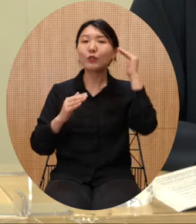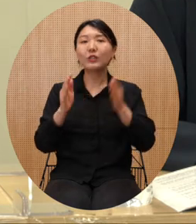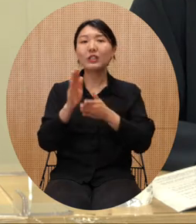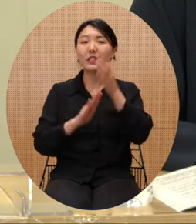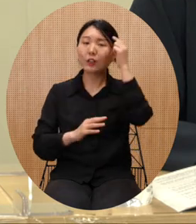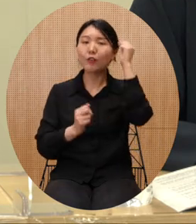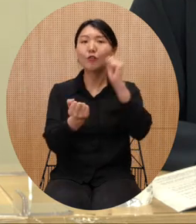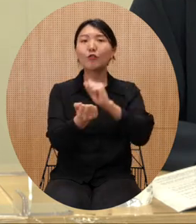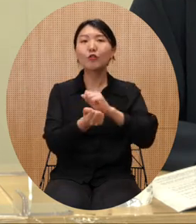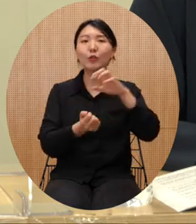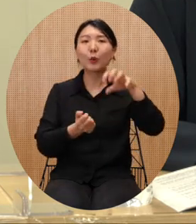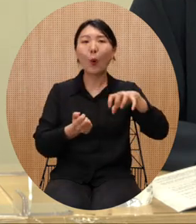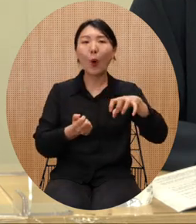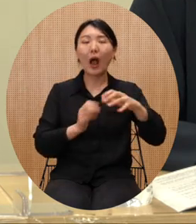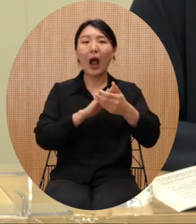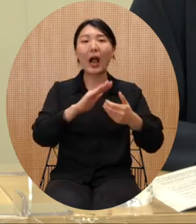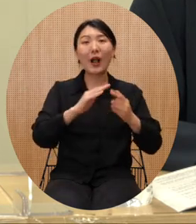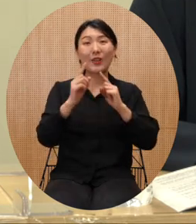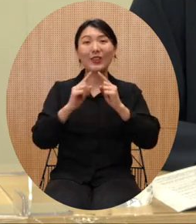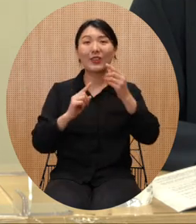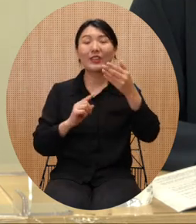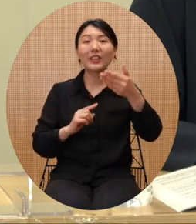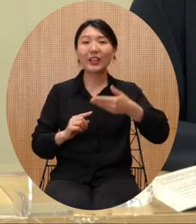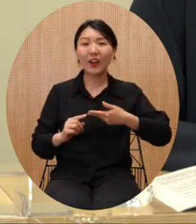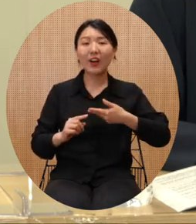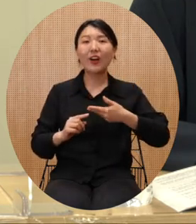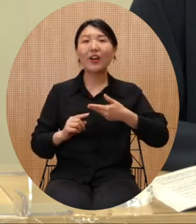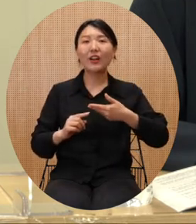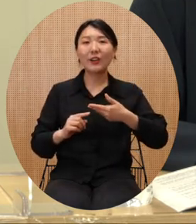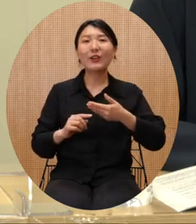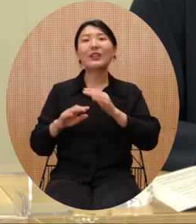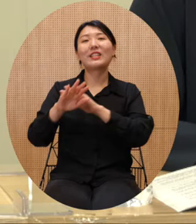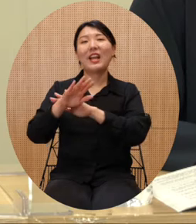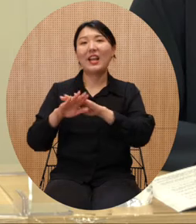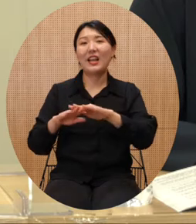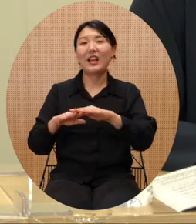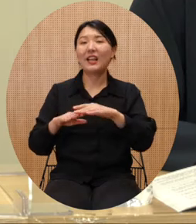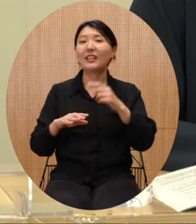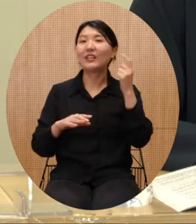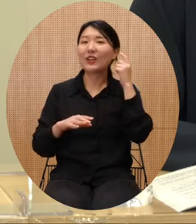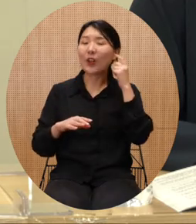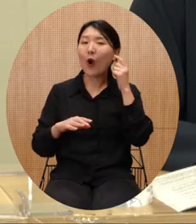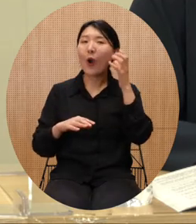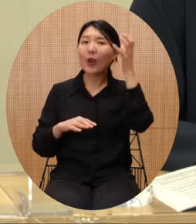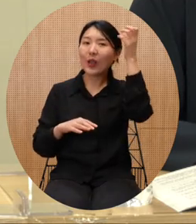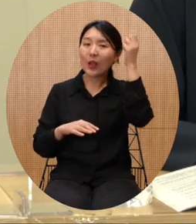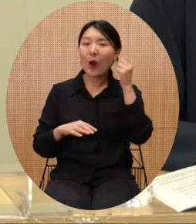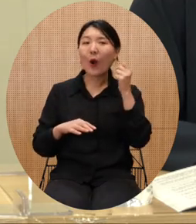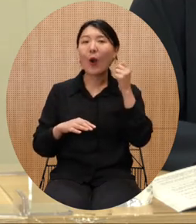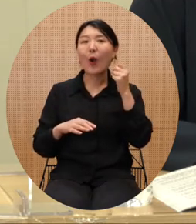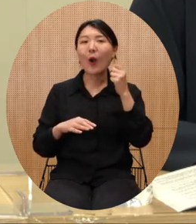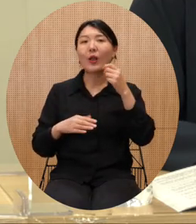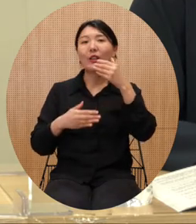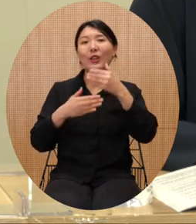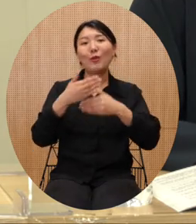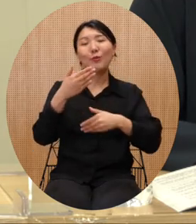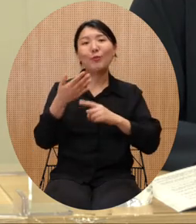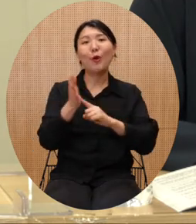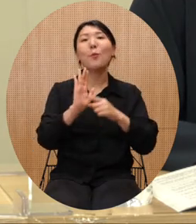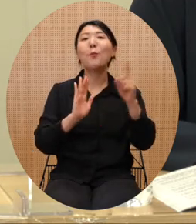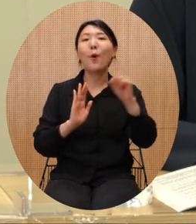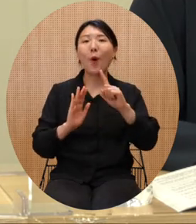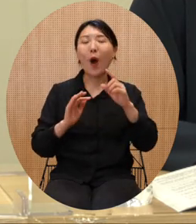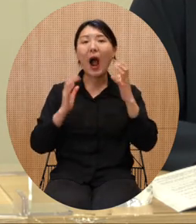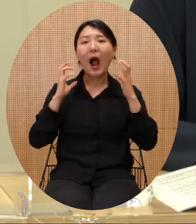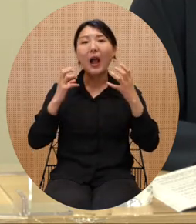한국도시연구소장님께서 발제하신 말씀도 굉장히 유익하게 잘 들었고, 딱 하나 기억에 남는 표현이 있습니다. 차일드 퍼스트.